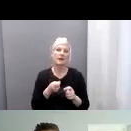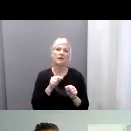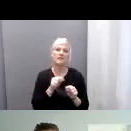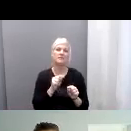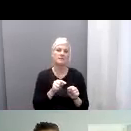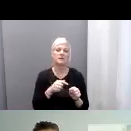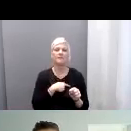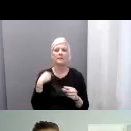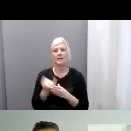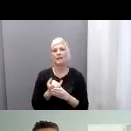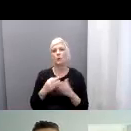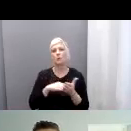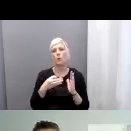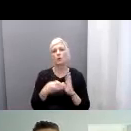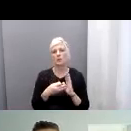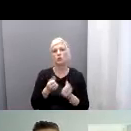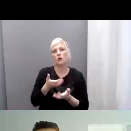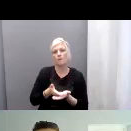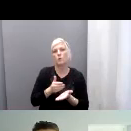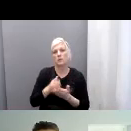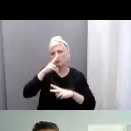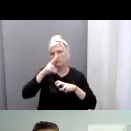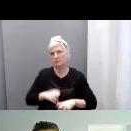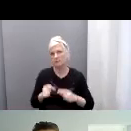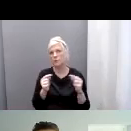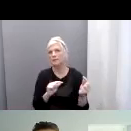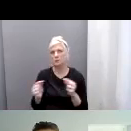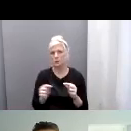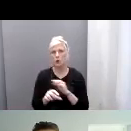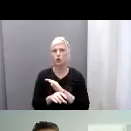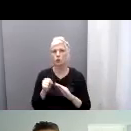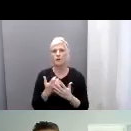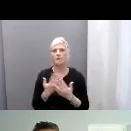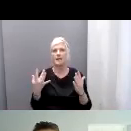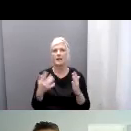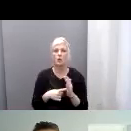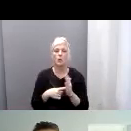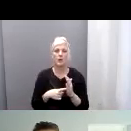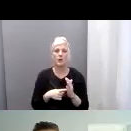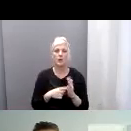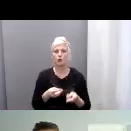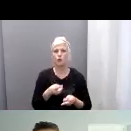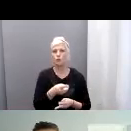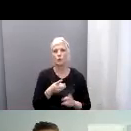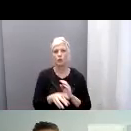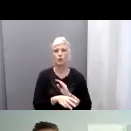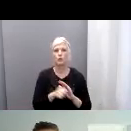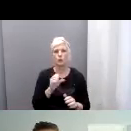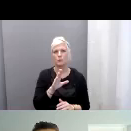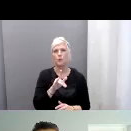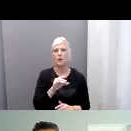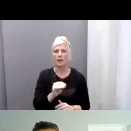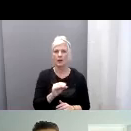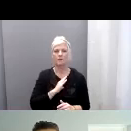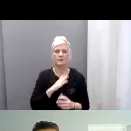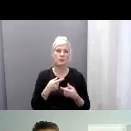vi inom projektet kommer att fortsätta att diskutera och ta upp. Alltså hur, det här som du var inne på, Julia, om att det finns